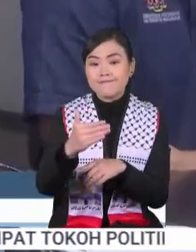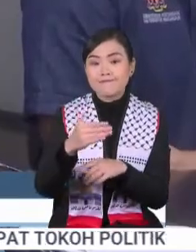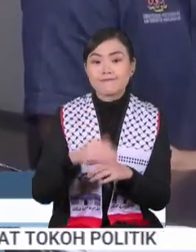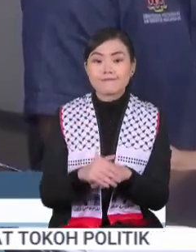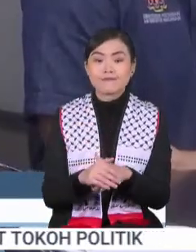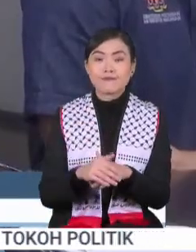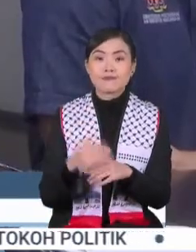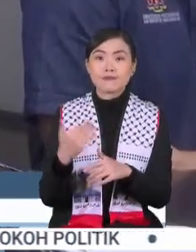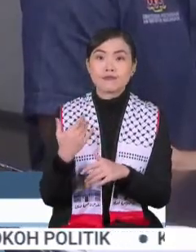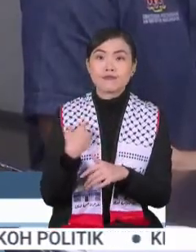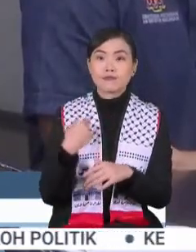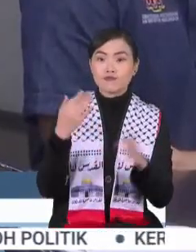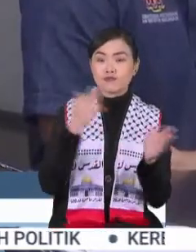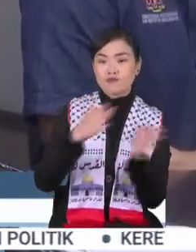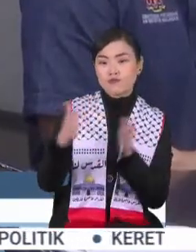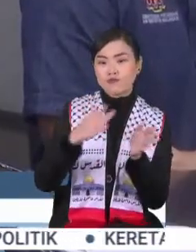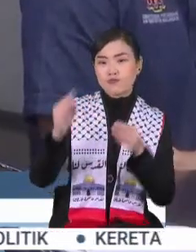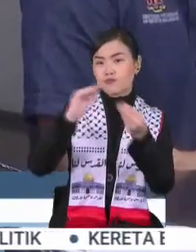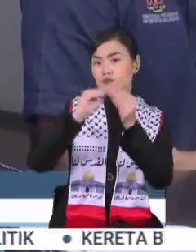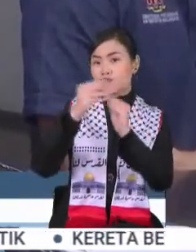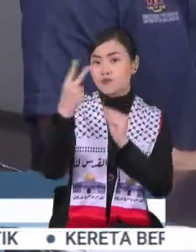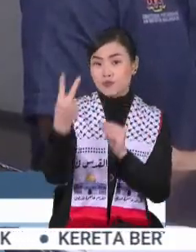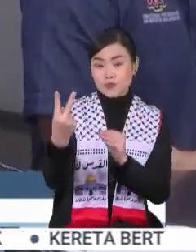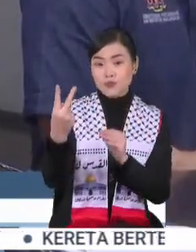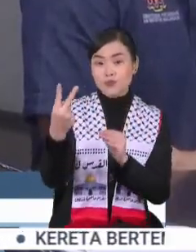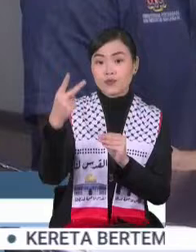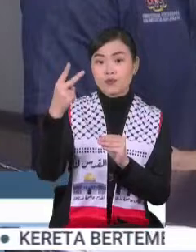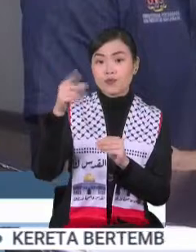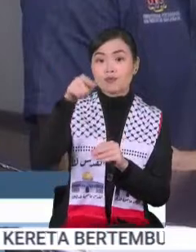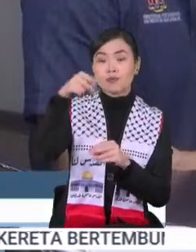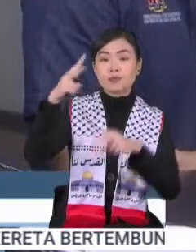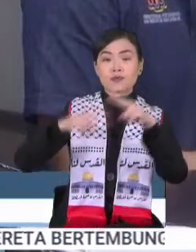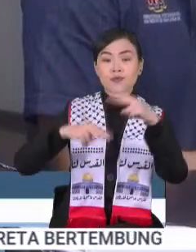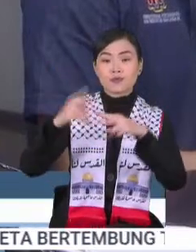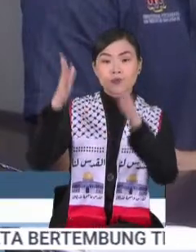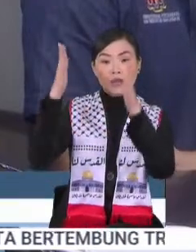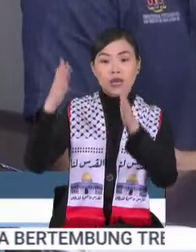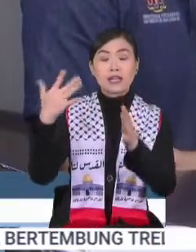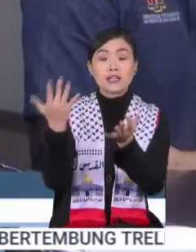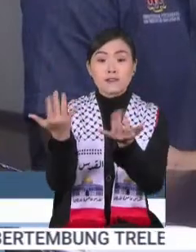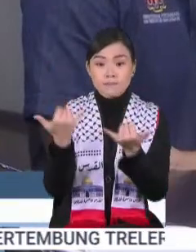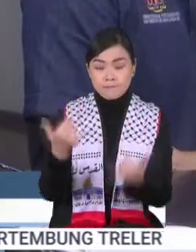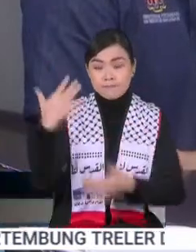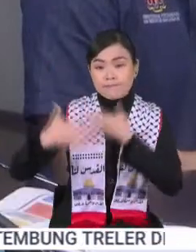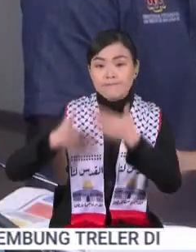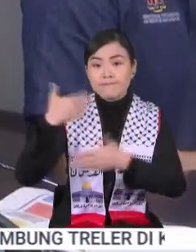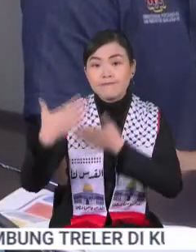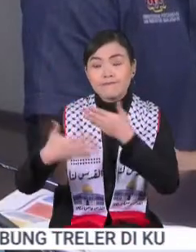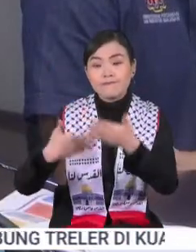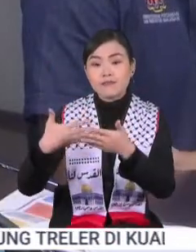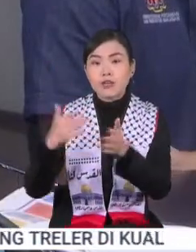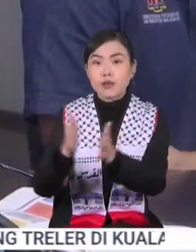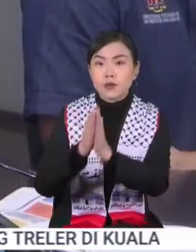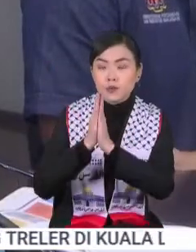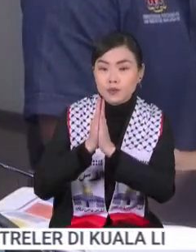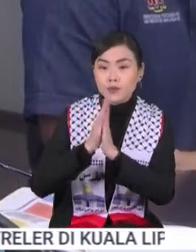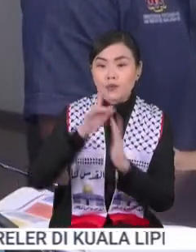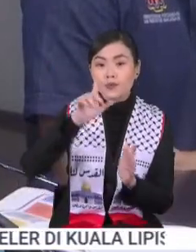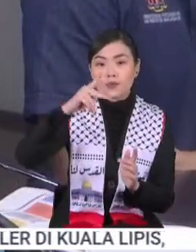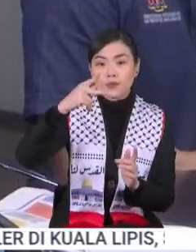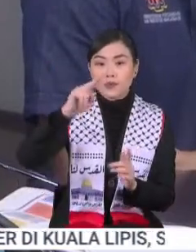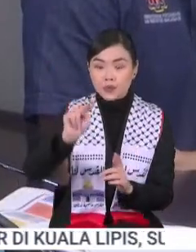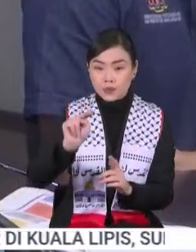ada di sebelah Diar Kompleks dalam prosesas proses permohonan KM dan